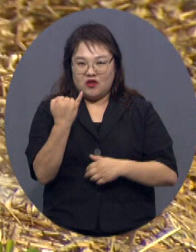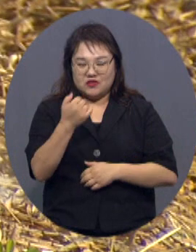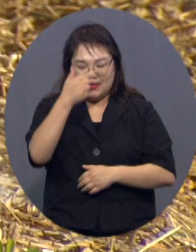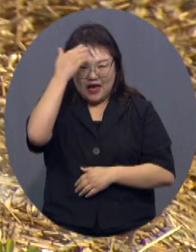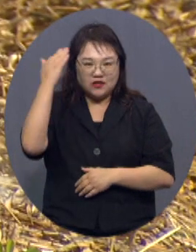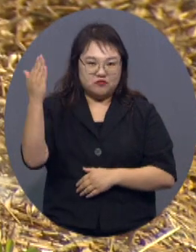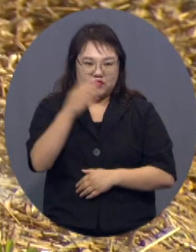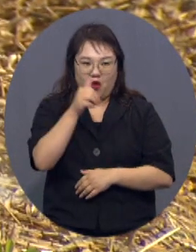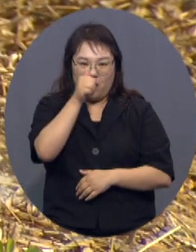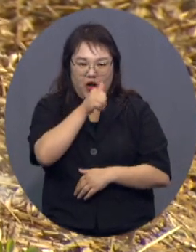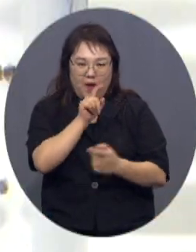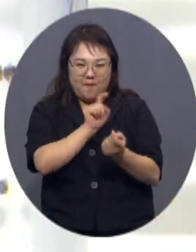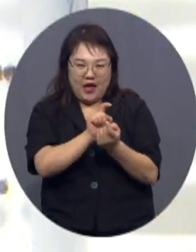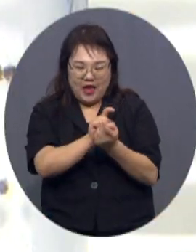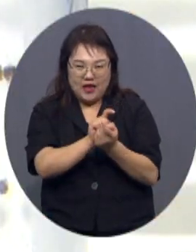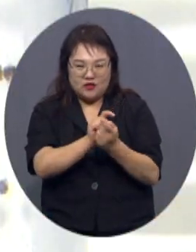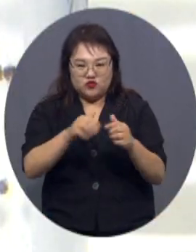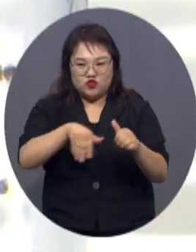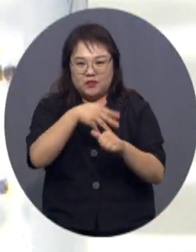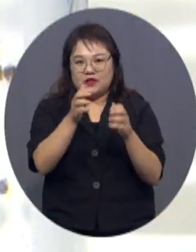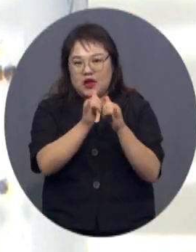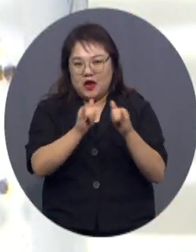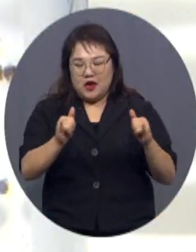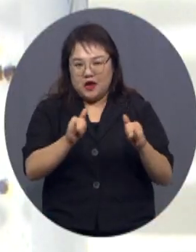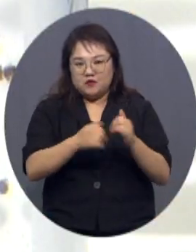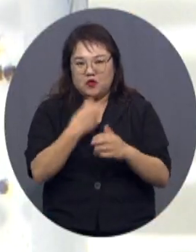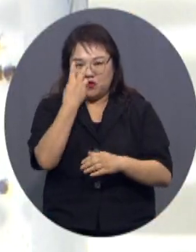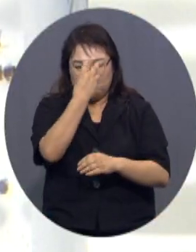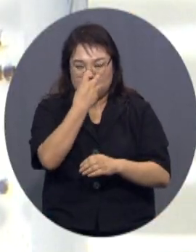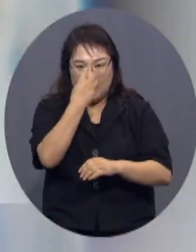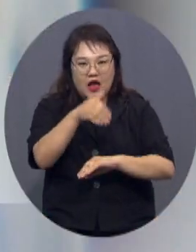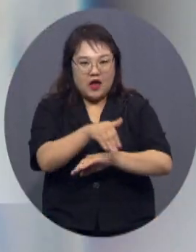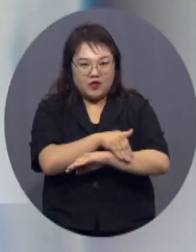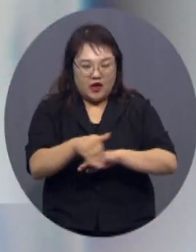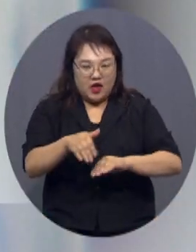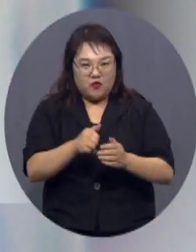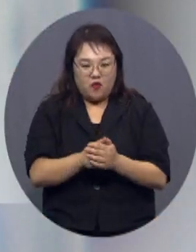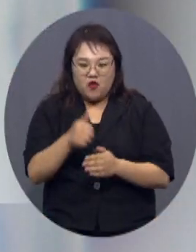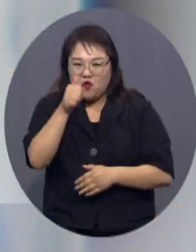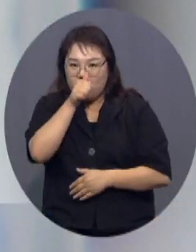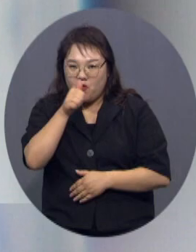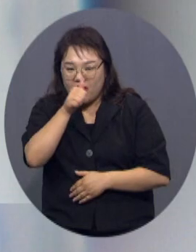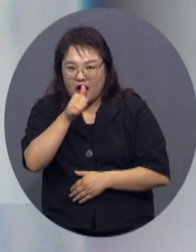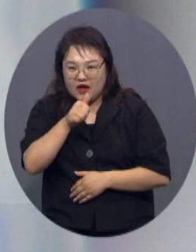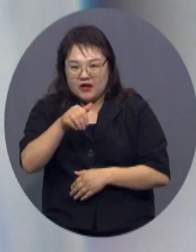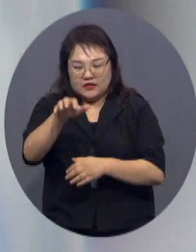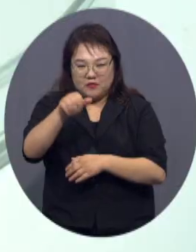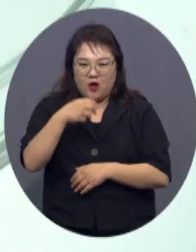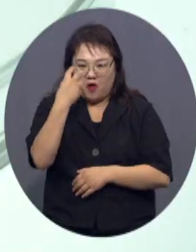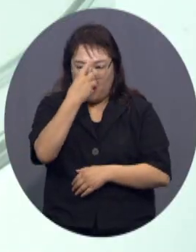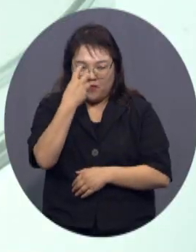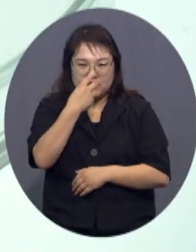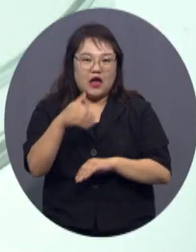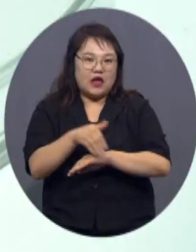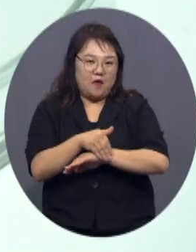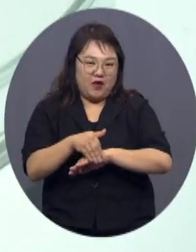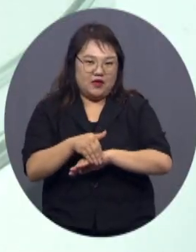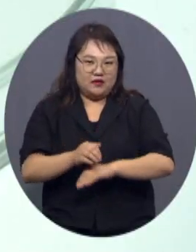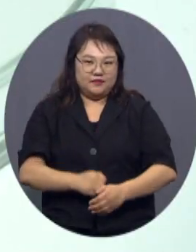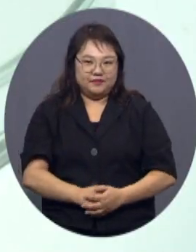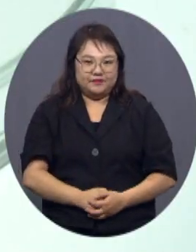예전부터 고양이와 접촉했는지 주변 사람들을 조사할 예정이고 해당 지역 길고양이들을 검사하는 방안도 검토하고